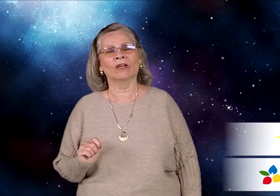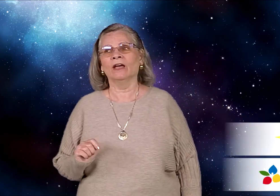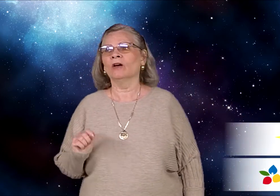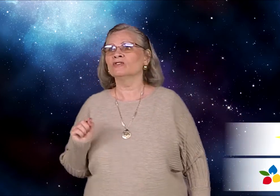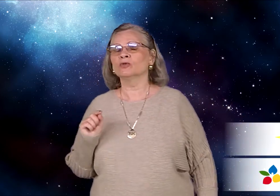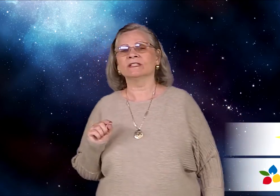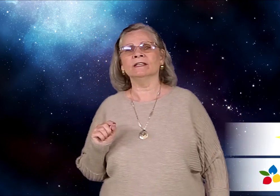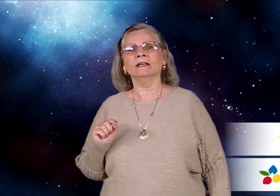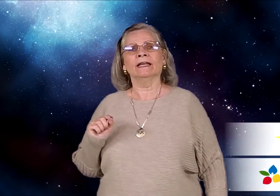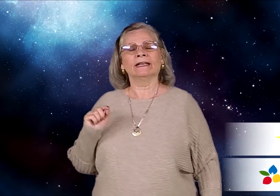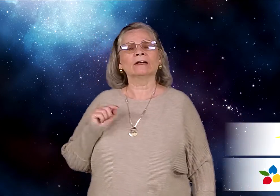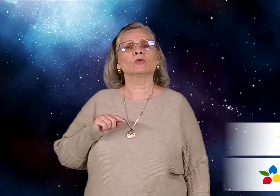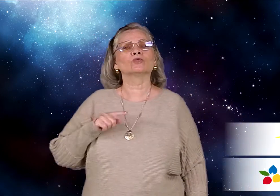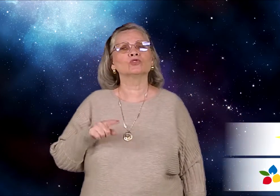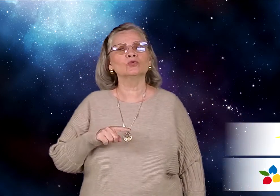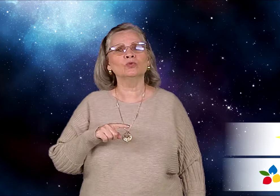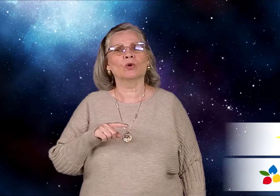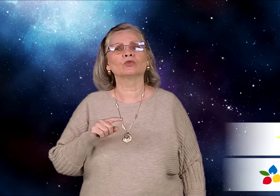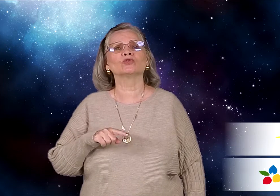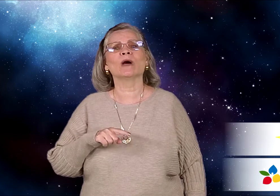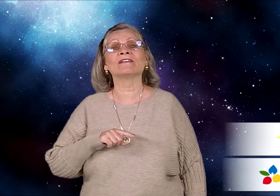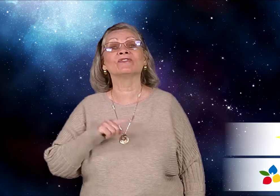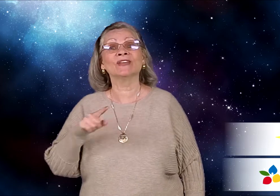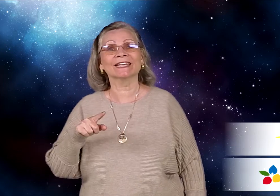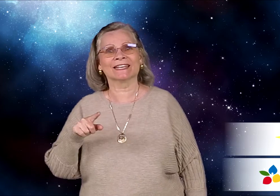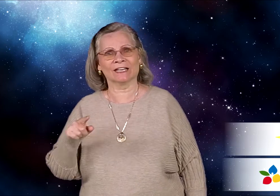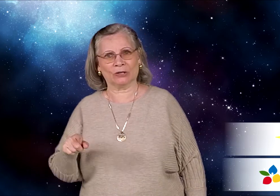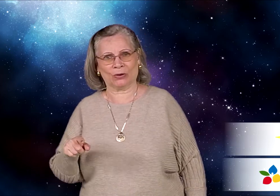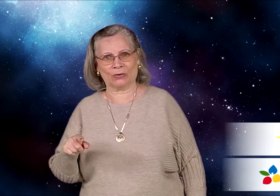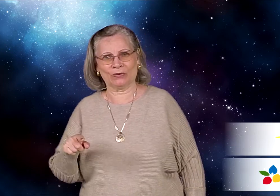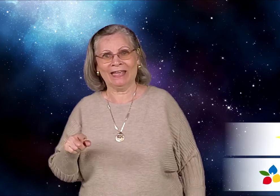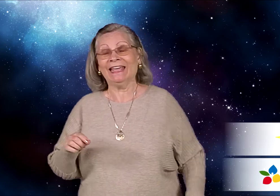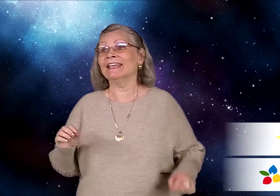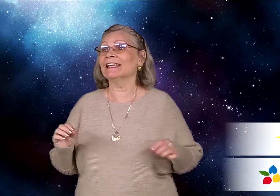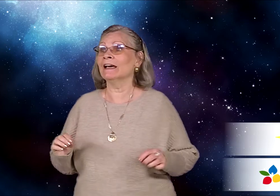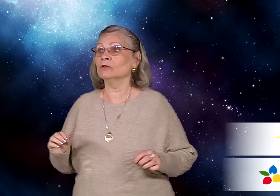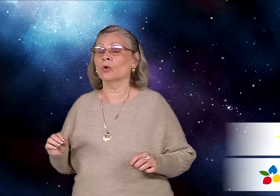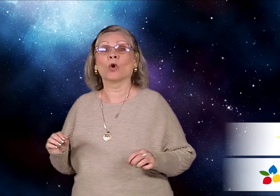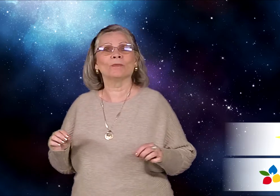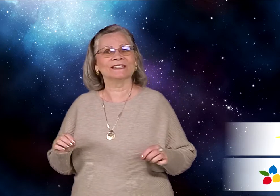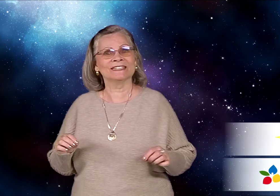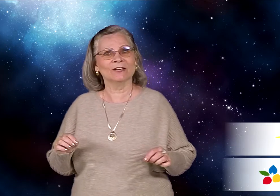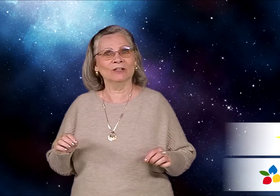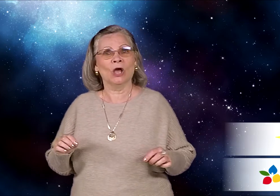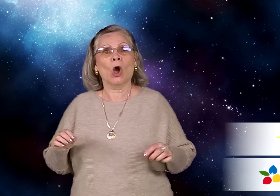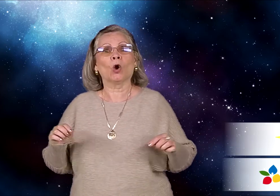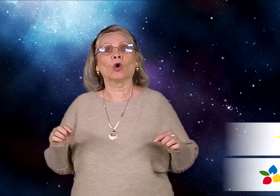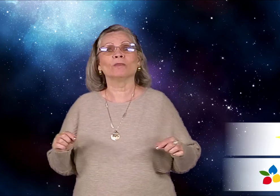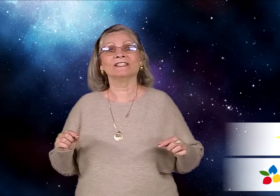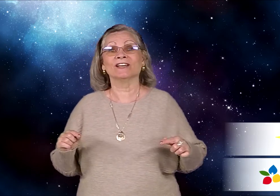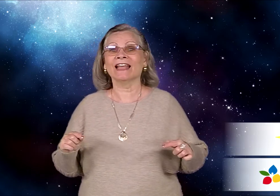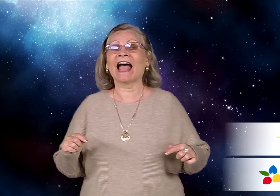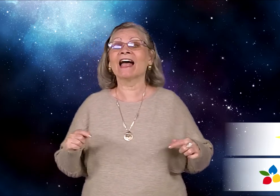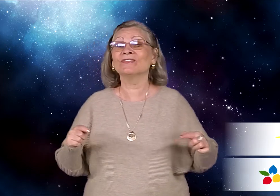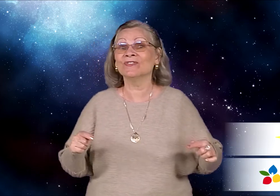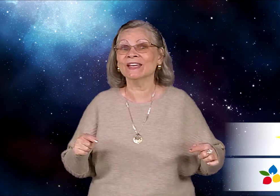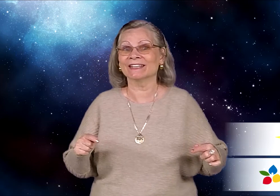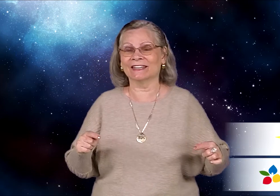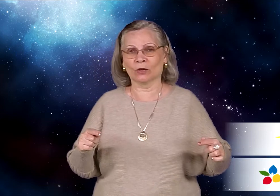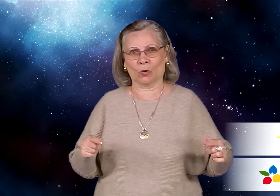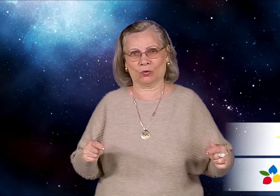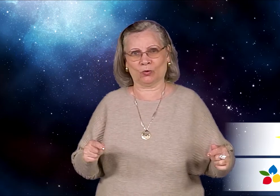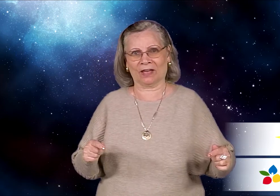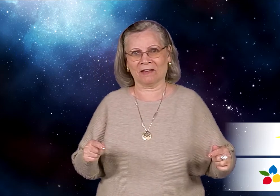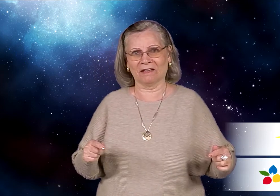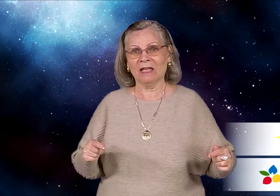non, non. Tu sais, quand on joue, on joue avec quelqu'un. Et quand on compétitionne, on compétitionne avec